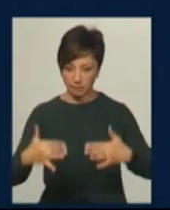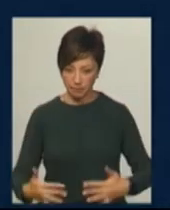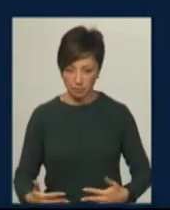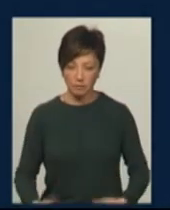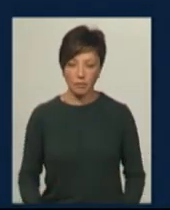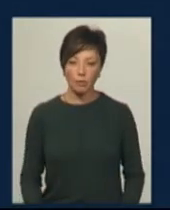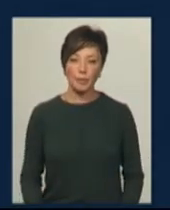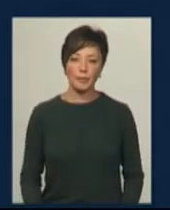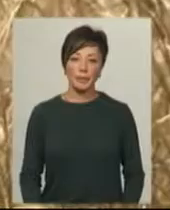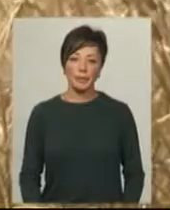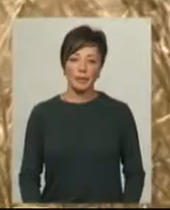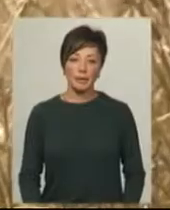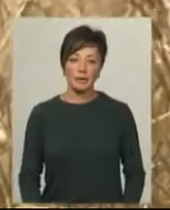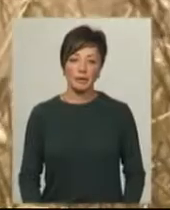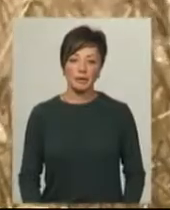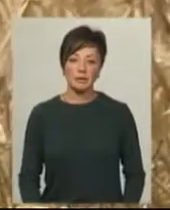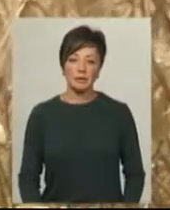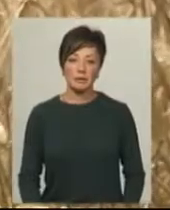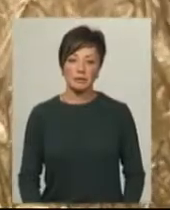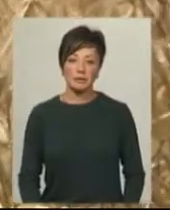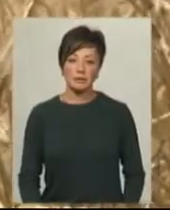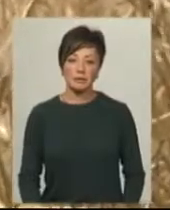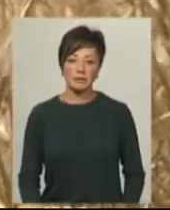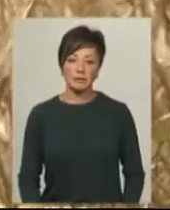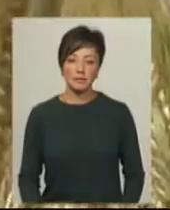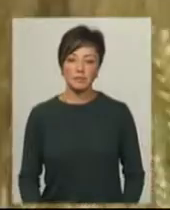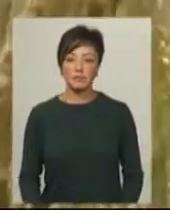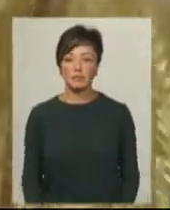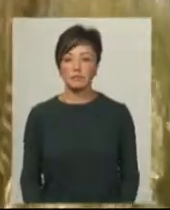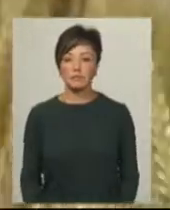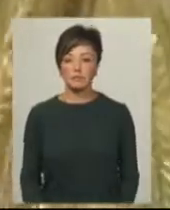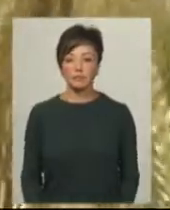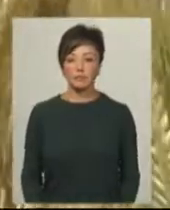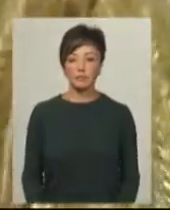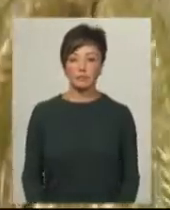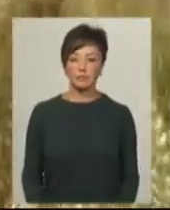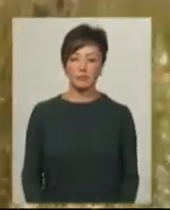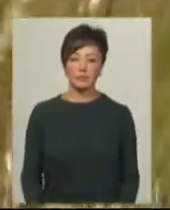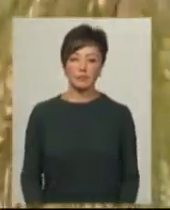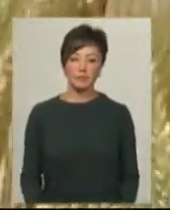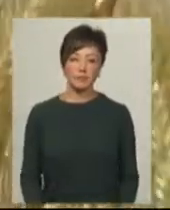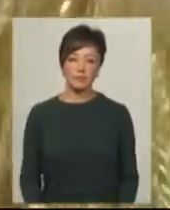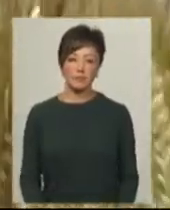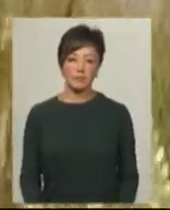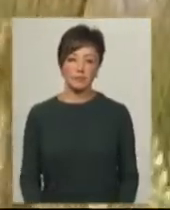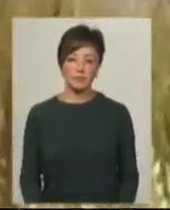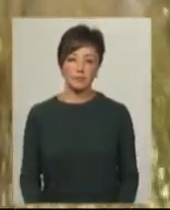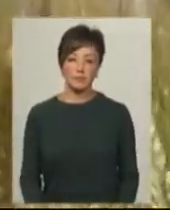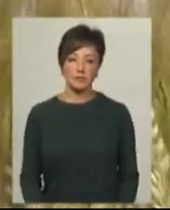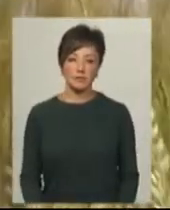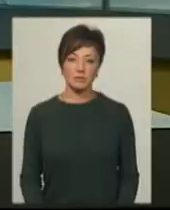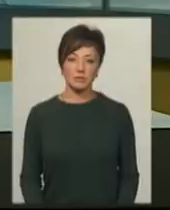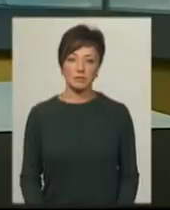2024 рік – 4,5%. Дар'я Кінша, Михайло Жила, Олександр Горішевський, Надія Панасюк, Сергій Данилюк. Новини на Суспільному.